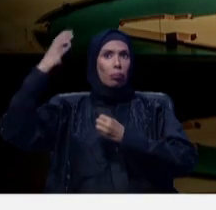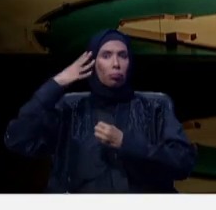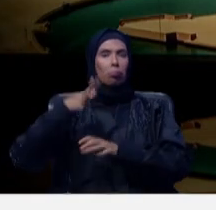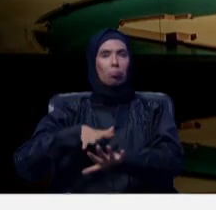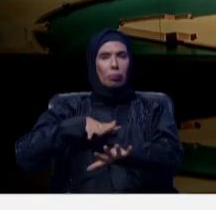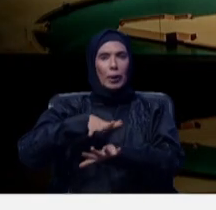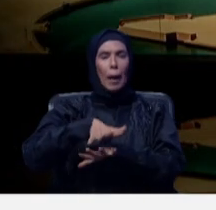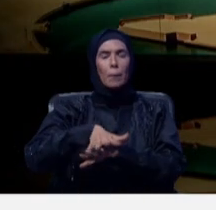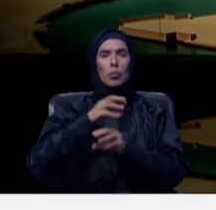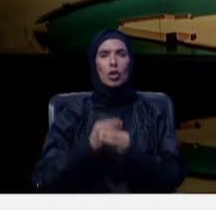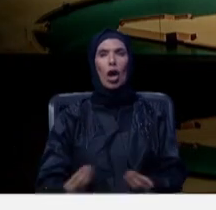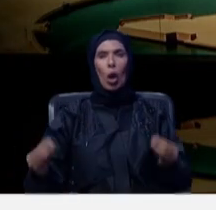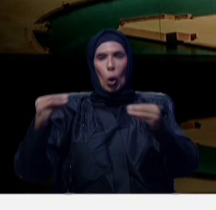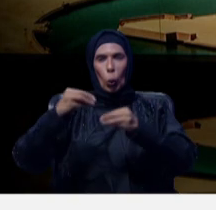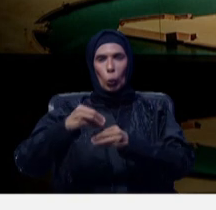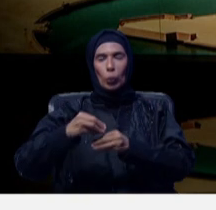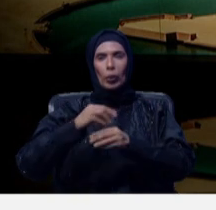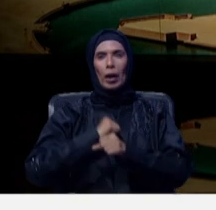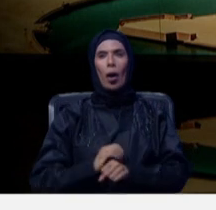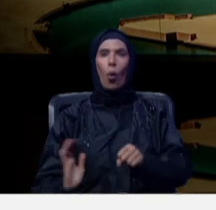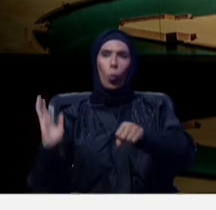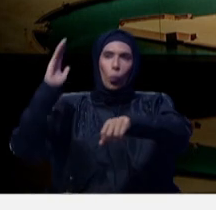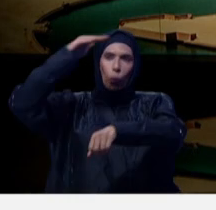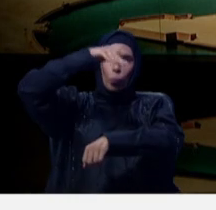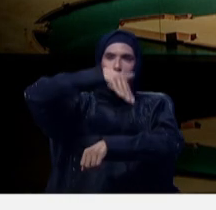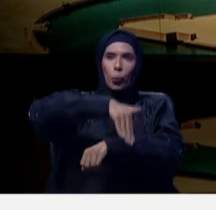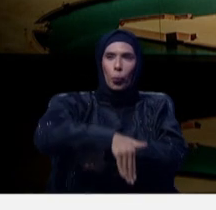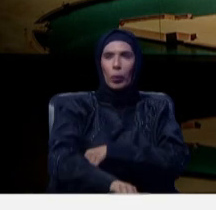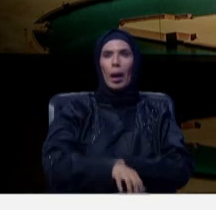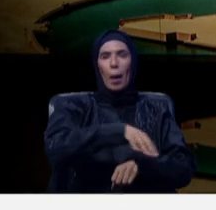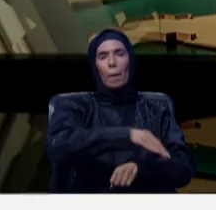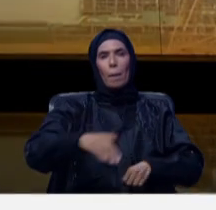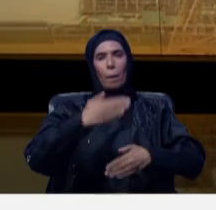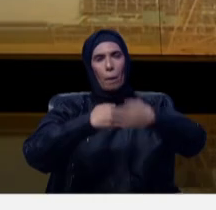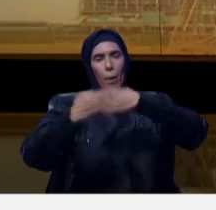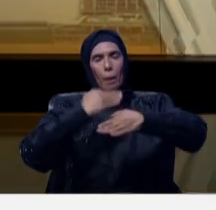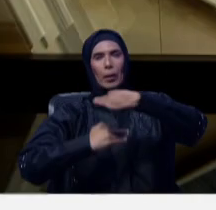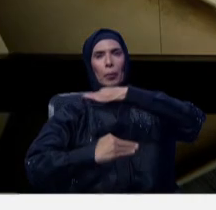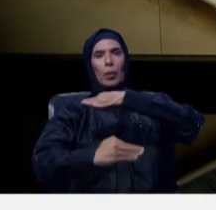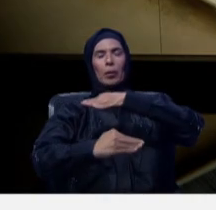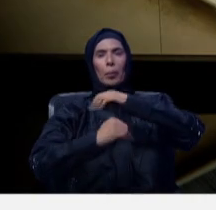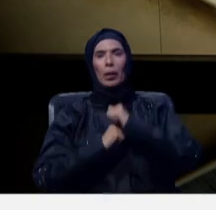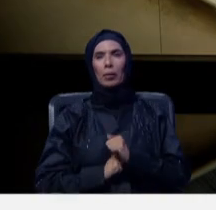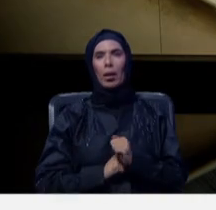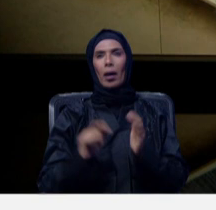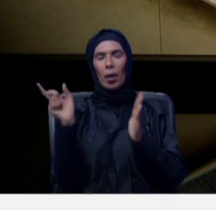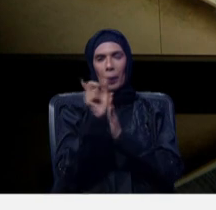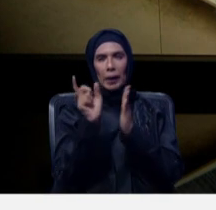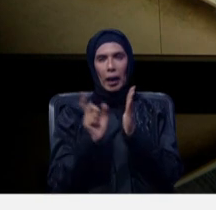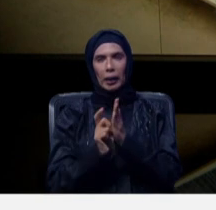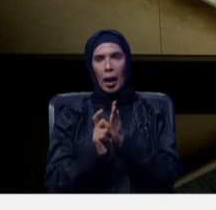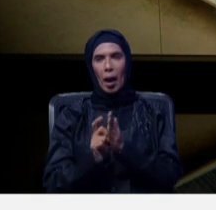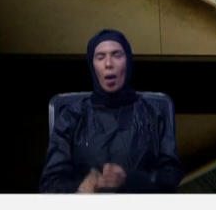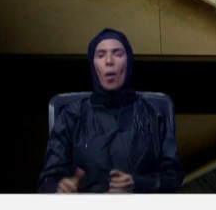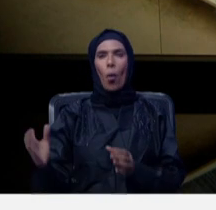الطاقة في العدد من المباني والجسور وبنية المواصلات التحتية، رابعا تركيب أنظمة الطاقة الشمسية